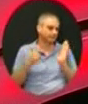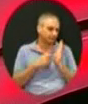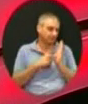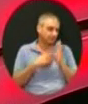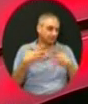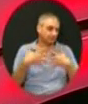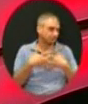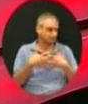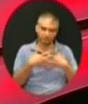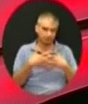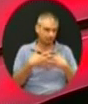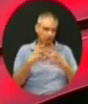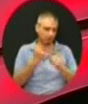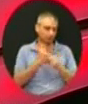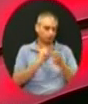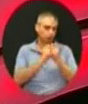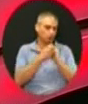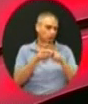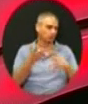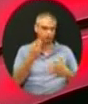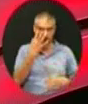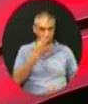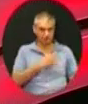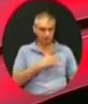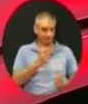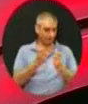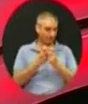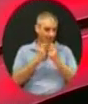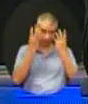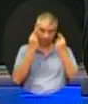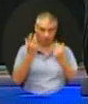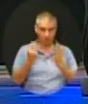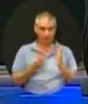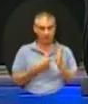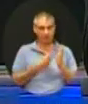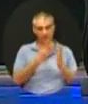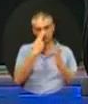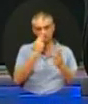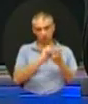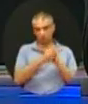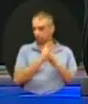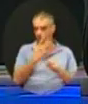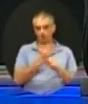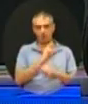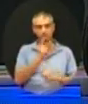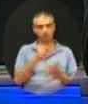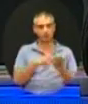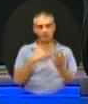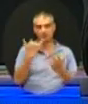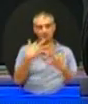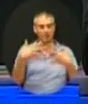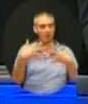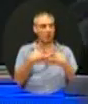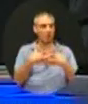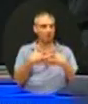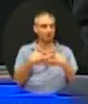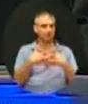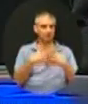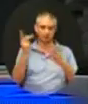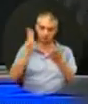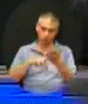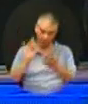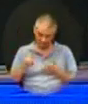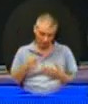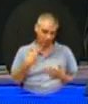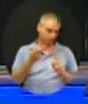קואליציוניות לא מביאות לשינוי של סטטוס קו שימי לב מפלגות חרדיות הרבה פעמים ניסו לשנות גם לא הצליחו כי תמיד בקואליציה להם יש זכות